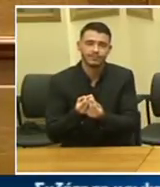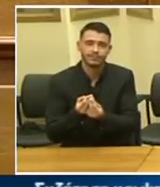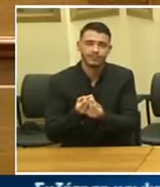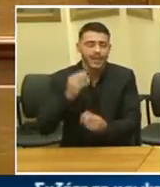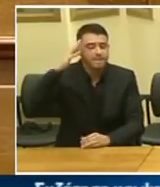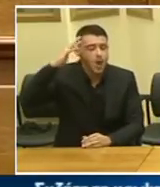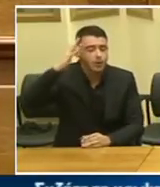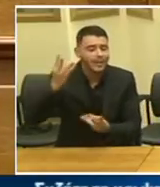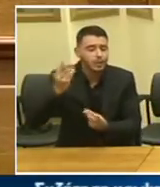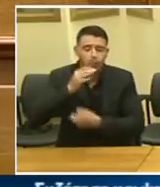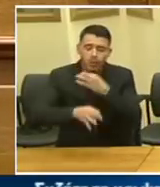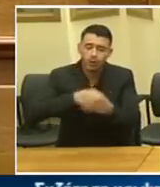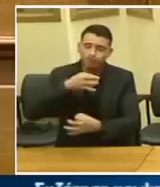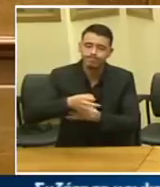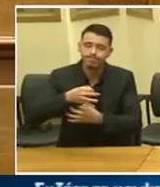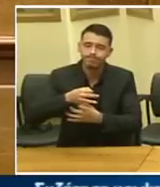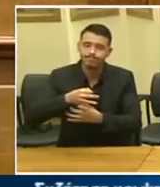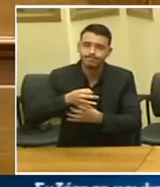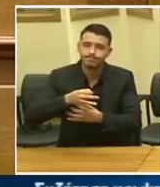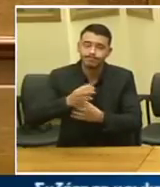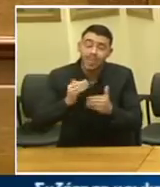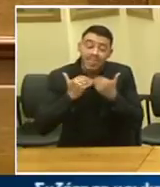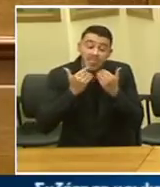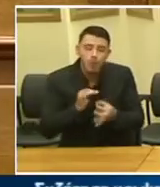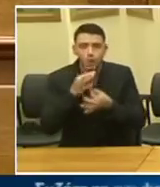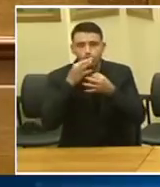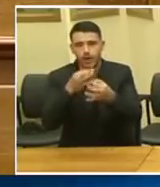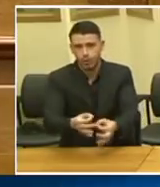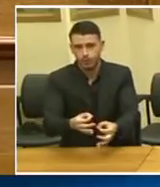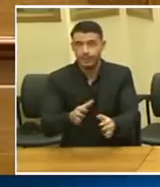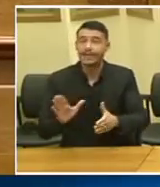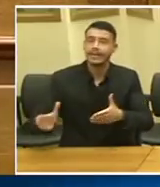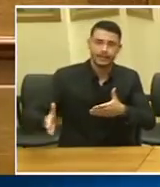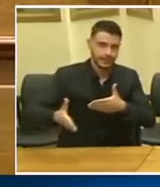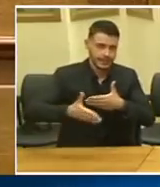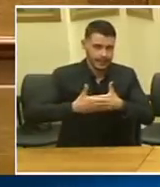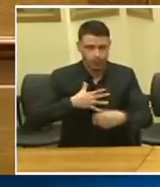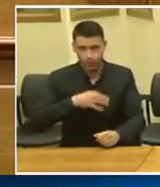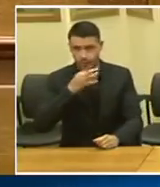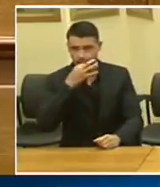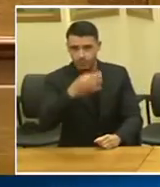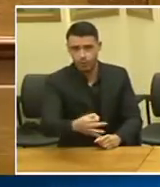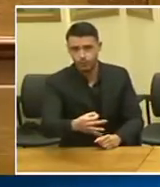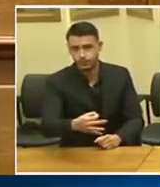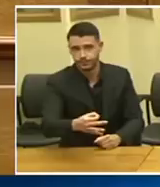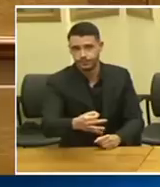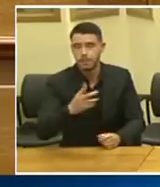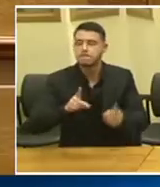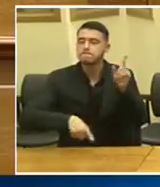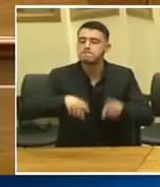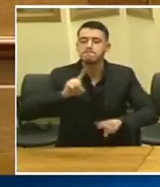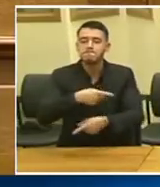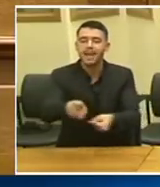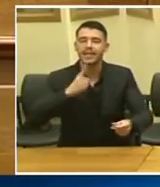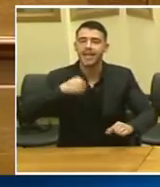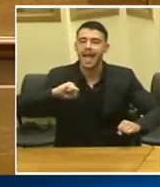προσωπικώς δυσκολεύομαι να το εξηγήσω. Κλείνω με το εξής. Η χώρα βγαίνει ξανά στο φως. Και κάποιοι επιμένουν να